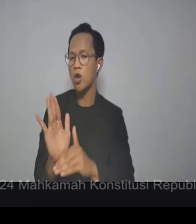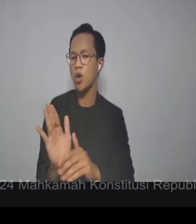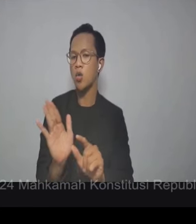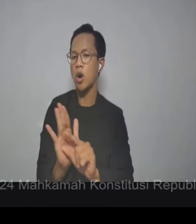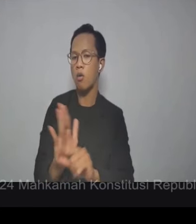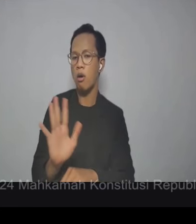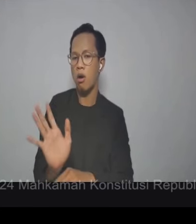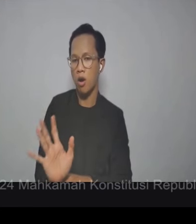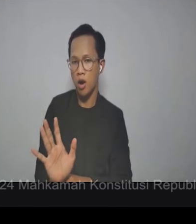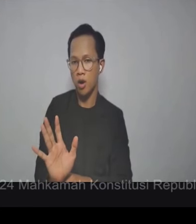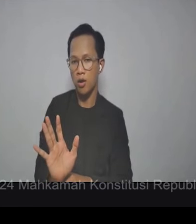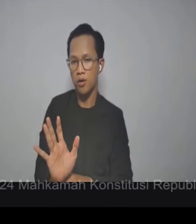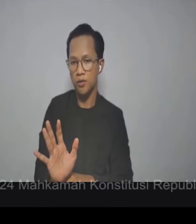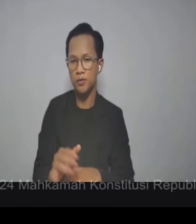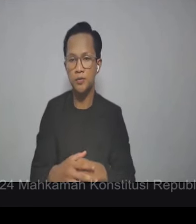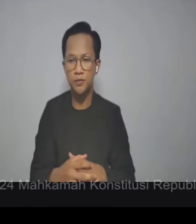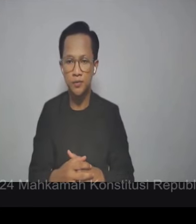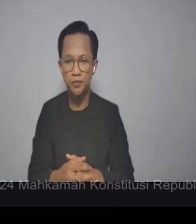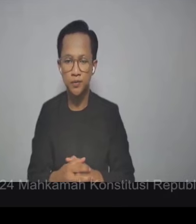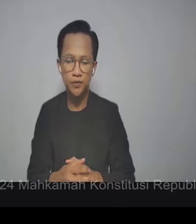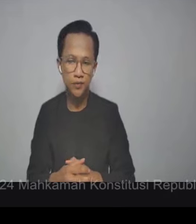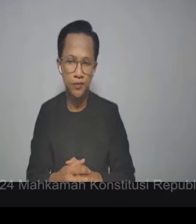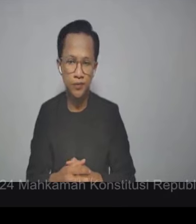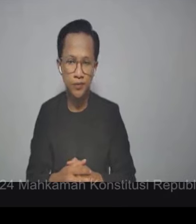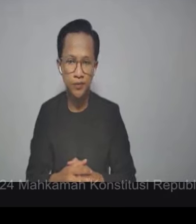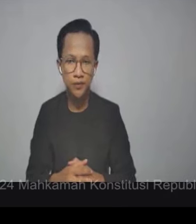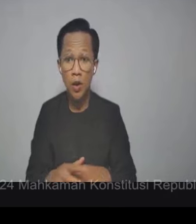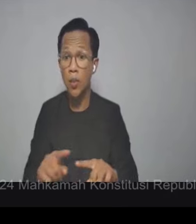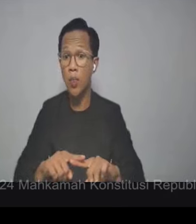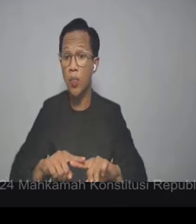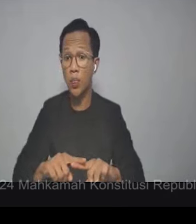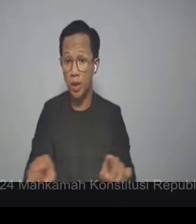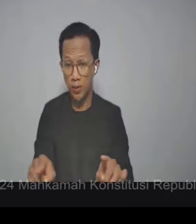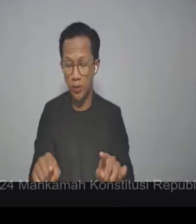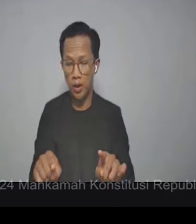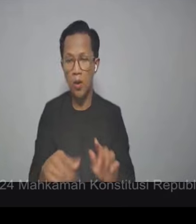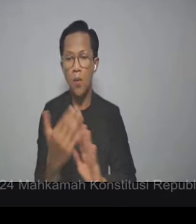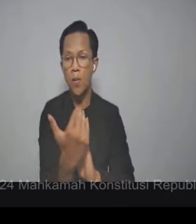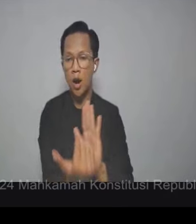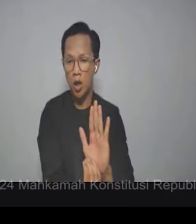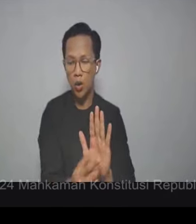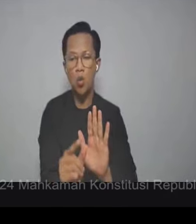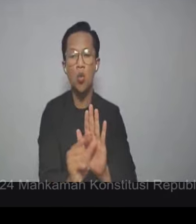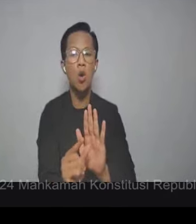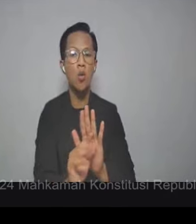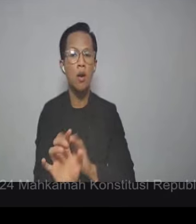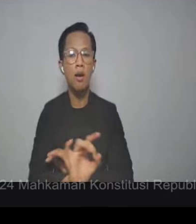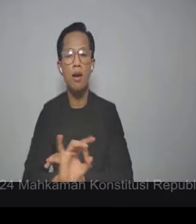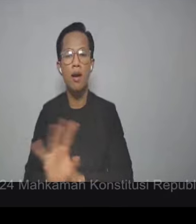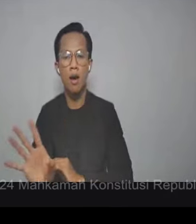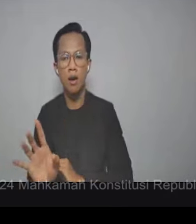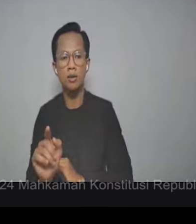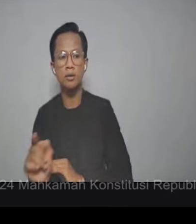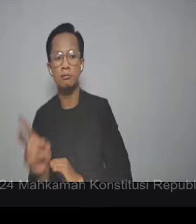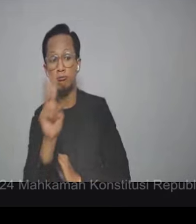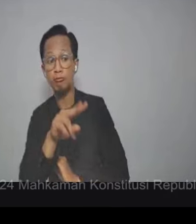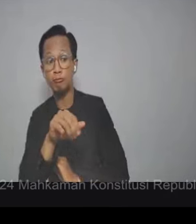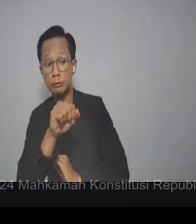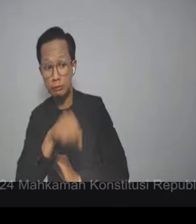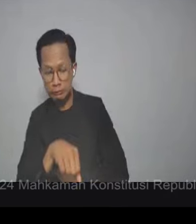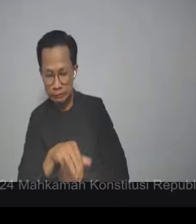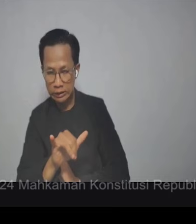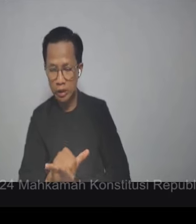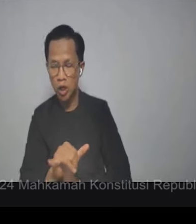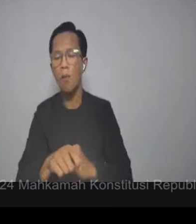7 ayat 1 undang-undang 12 2011 namun disebutkan sebagai peraturan perundang-undangan lainnya yang diakui keberadaannya dan mempunyai kekuatan hukum mengikat